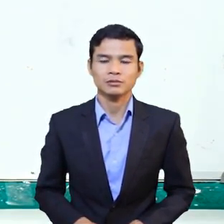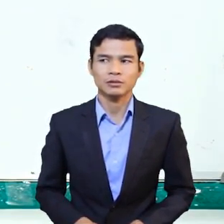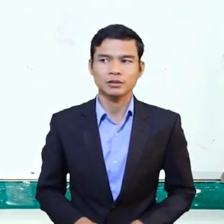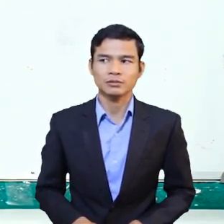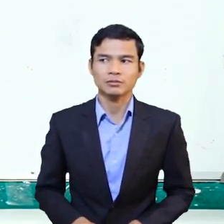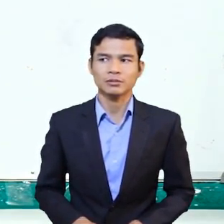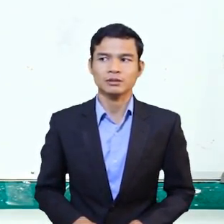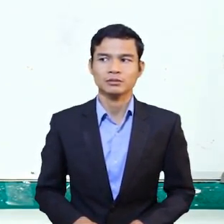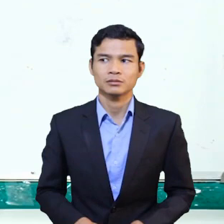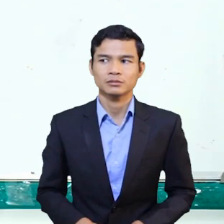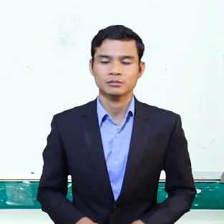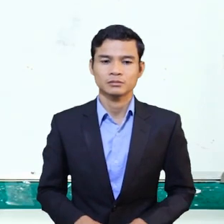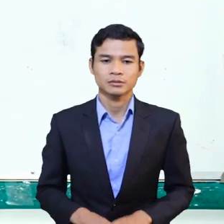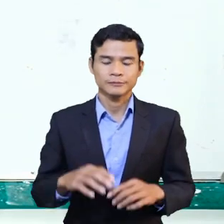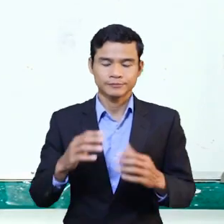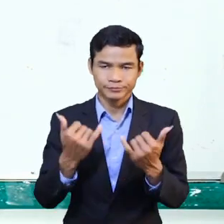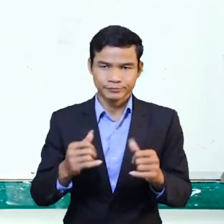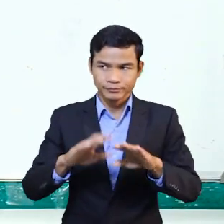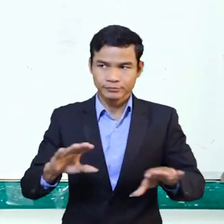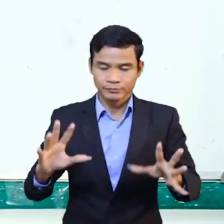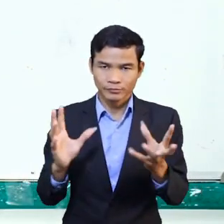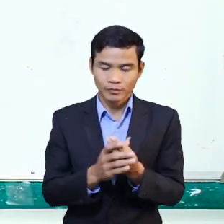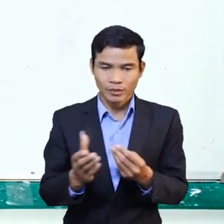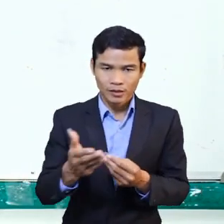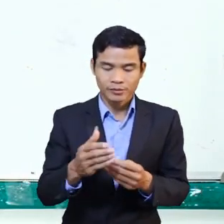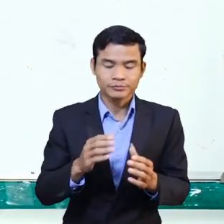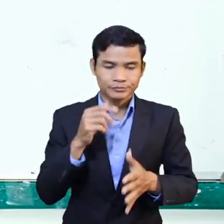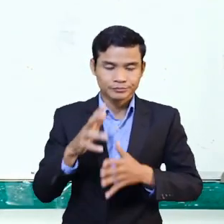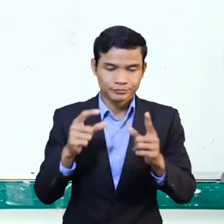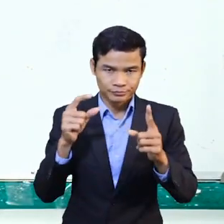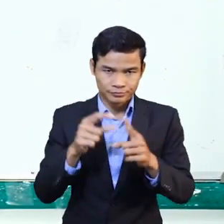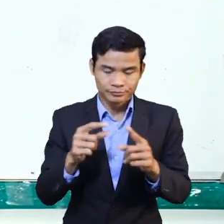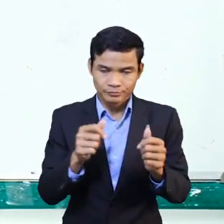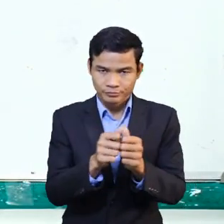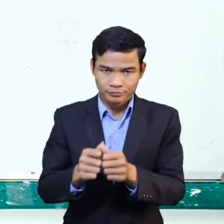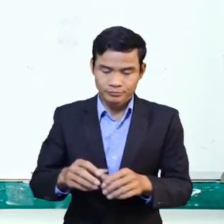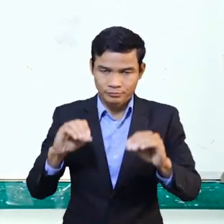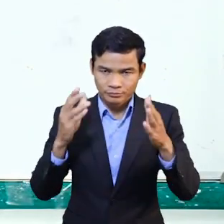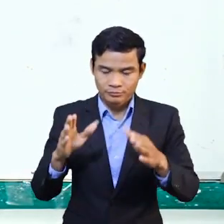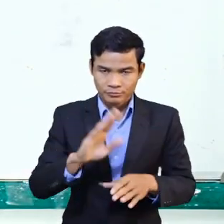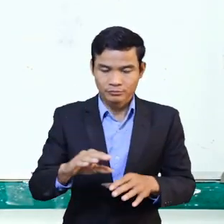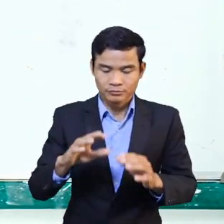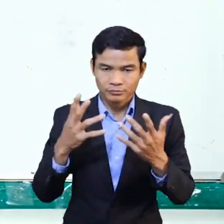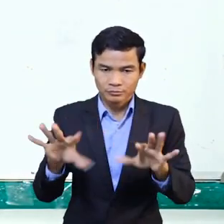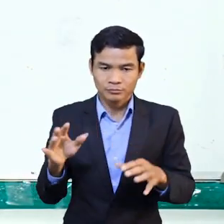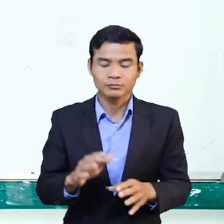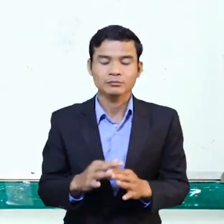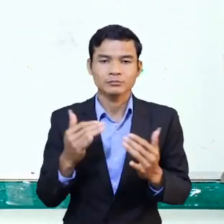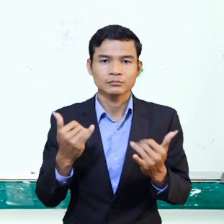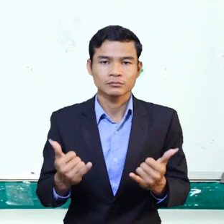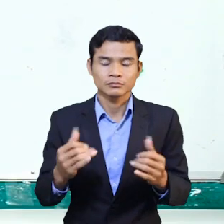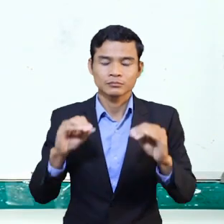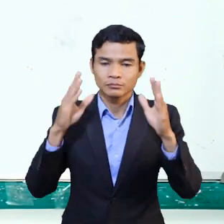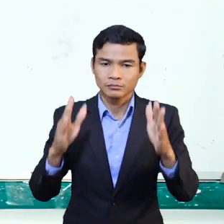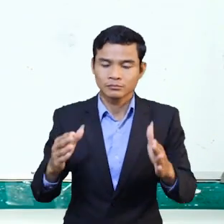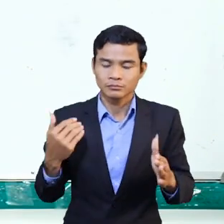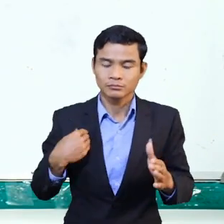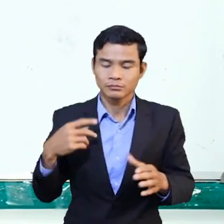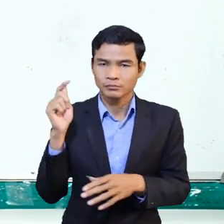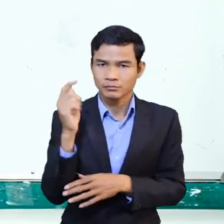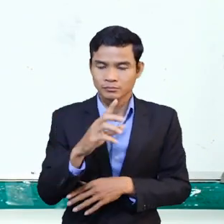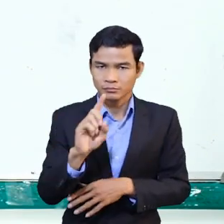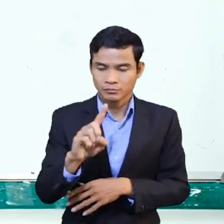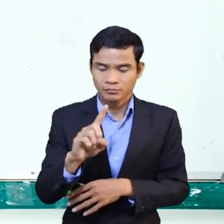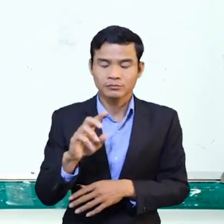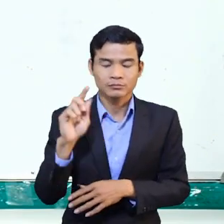Chà ông bánh mấy con tặng ác ní chà ban cho rùm an bia cho mùi nẹ kru chà rụi hai chà lập bến nẹ kru miên rụp hiệp bằng hàng con